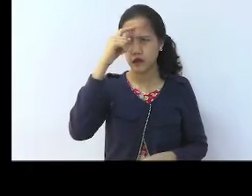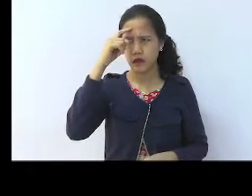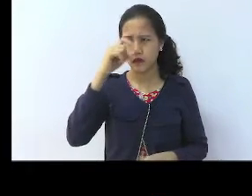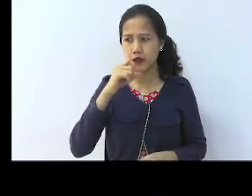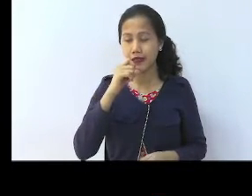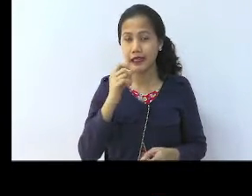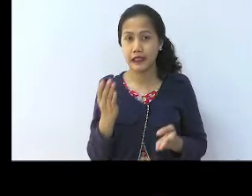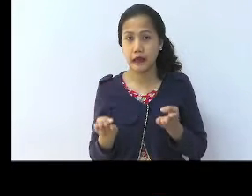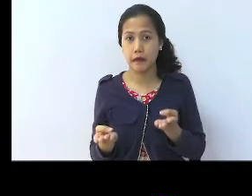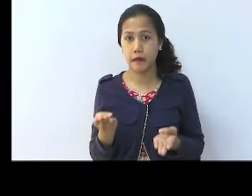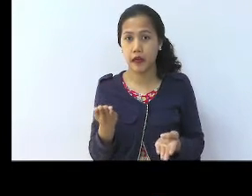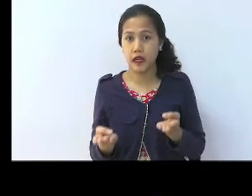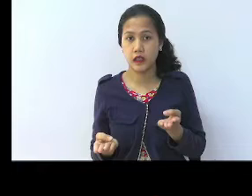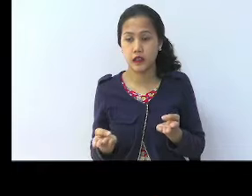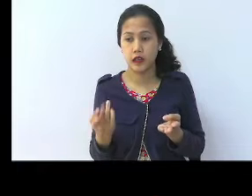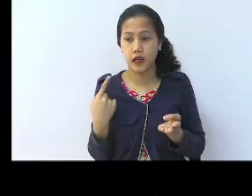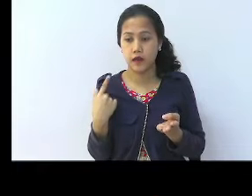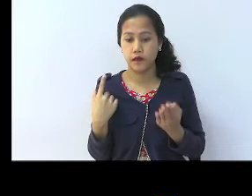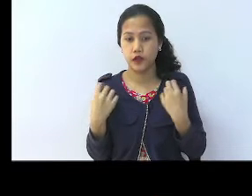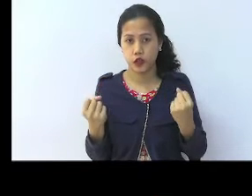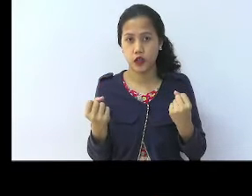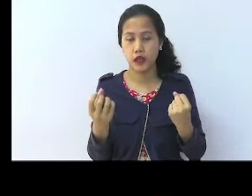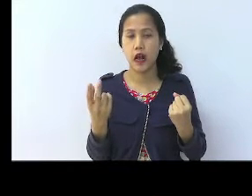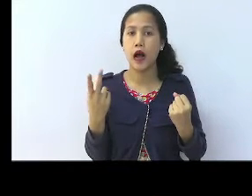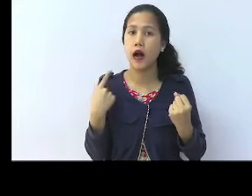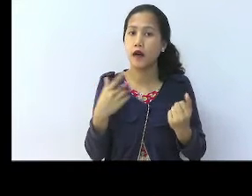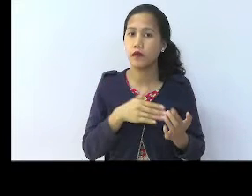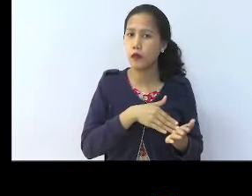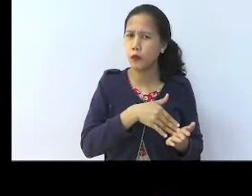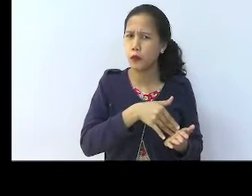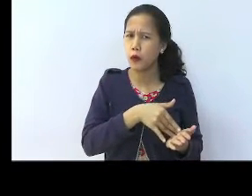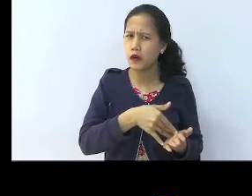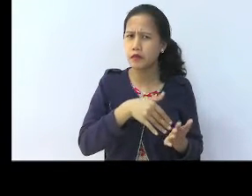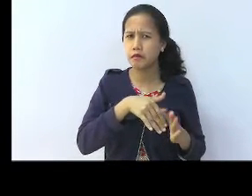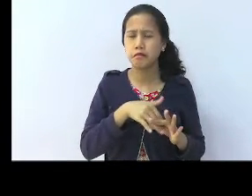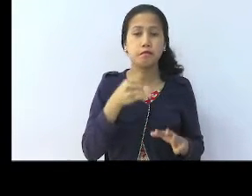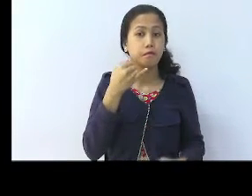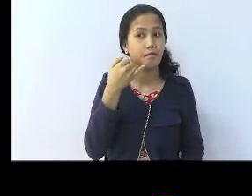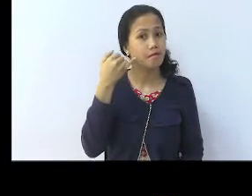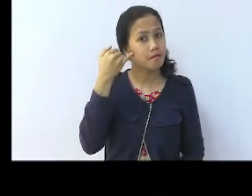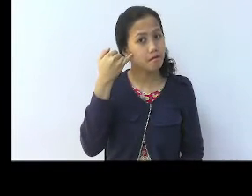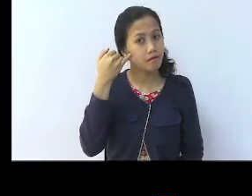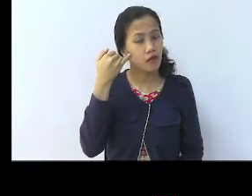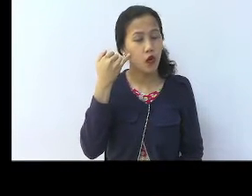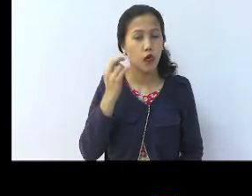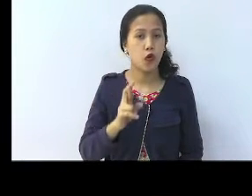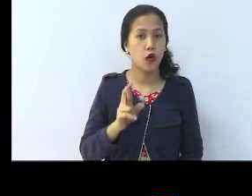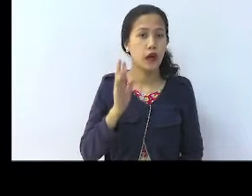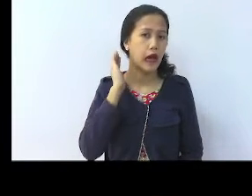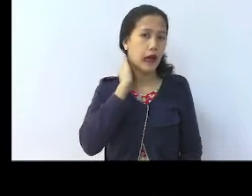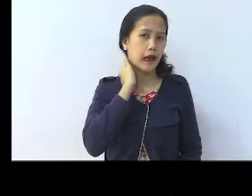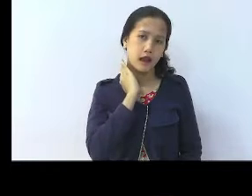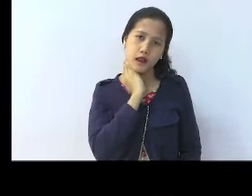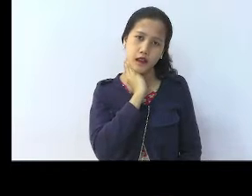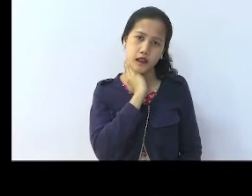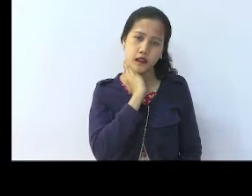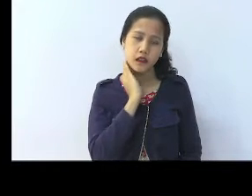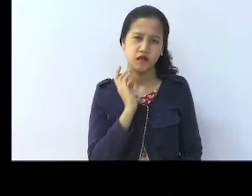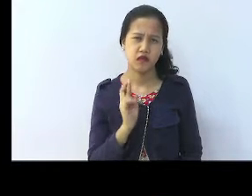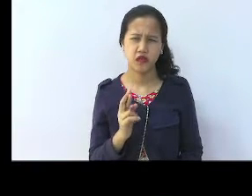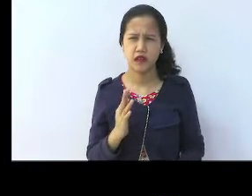jaw joint. Nagkakaroon din po ng osteoarthritis dyan at kadahilanan ng extra-articular cause